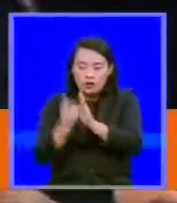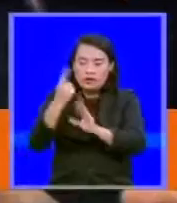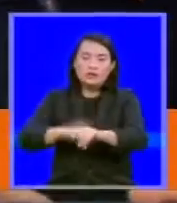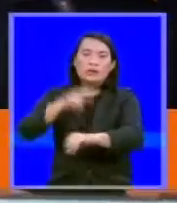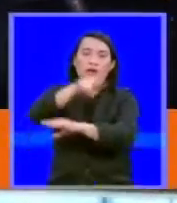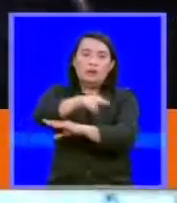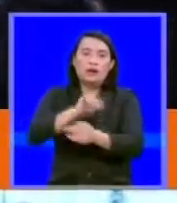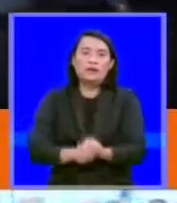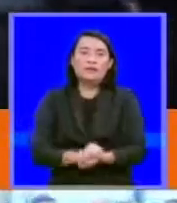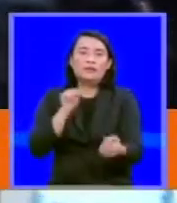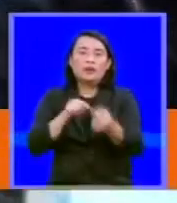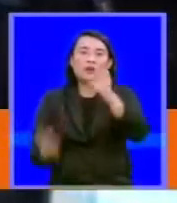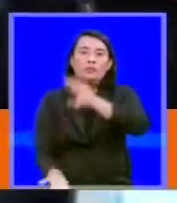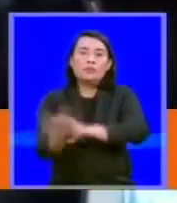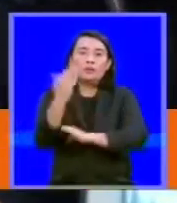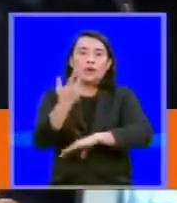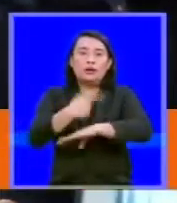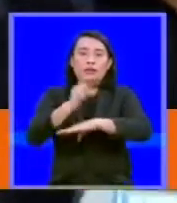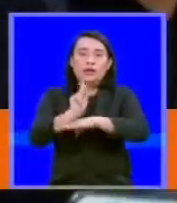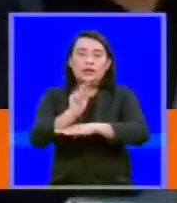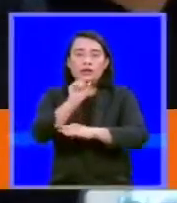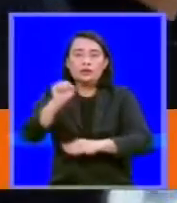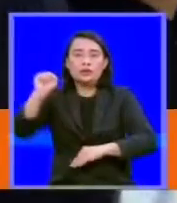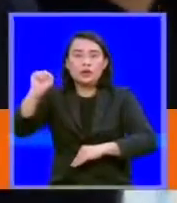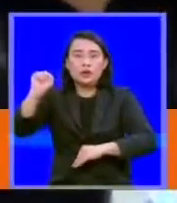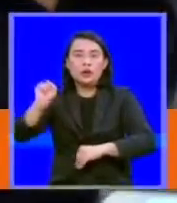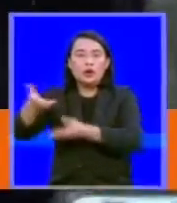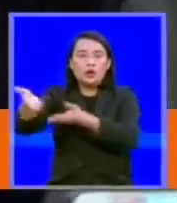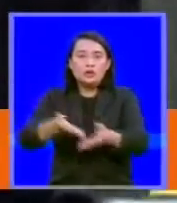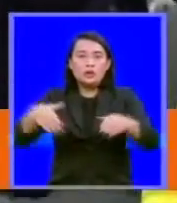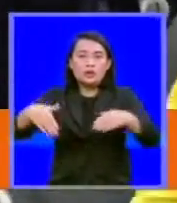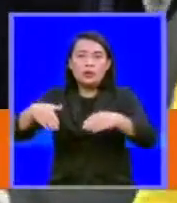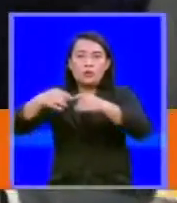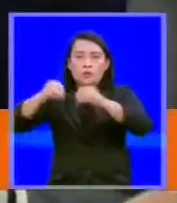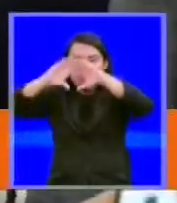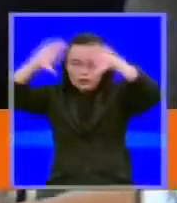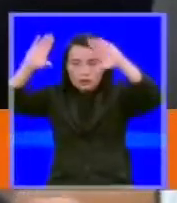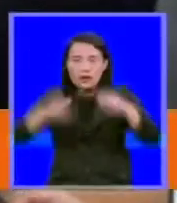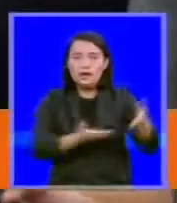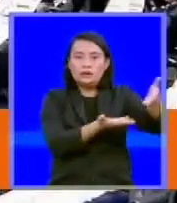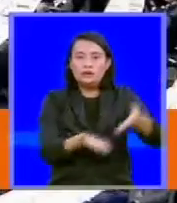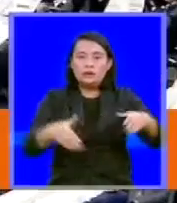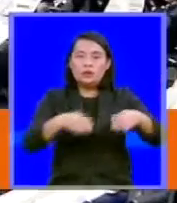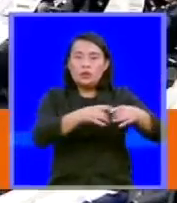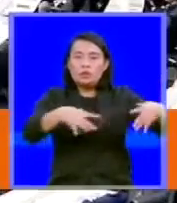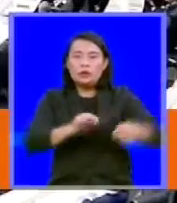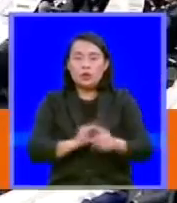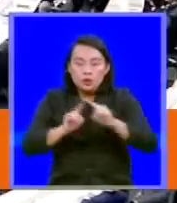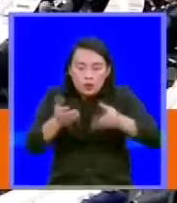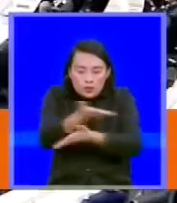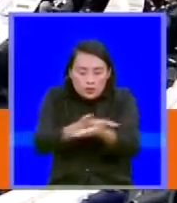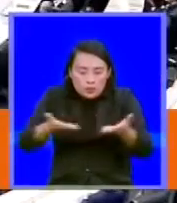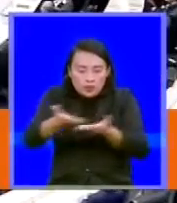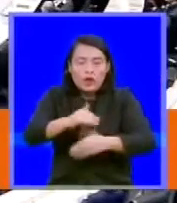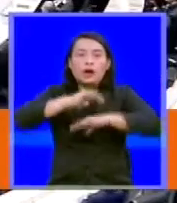ช่วงเช้าที่ผ่านมาในชวนหลีกภัยประธานสภาผู้แทนราษฎรได้เชิญวิปรัฐบาลแล้วก็วิปฝ่ายค้านประชุมหารือเพื่อกำหนดกรอบแนวทาง